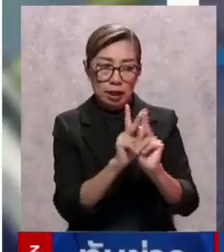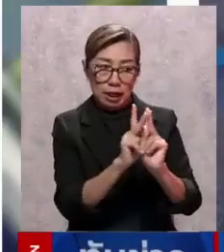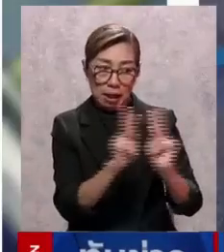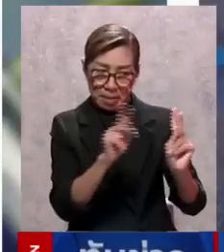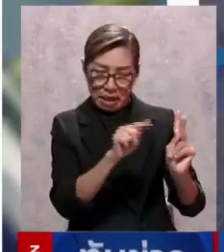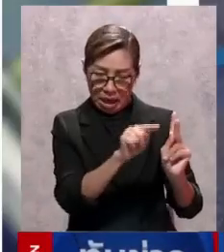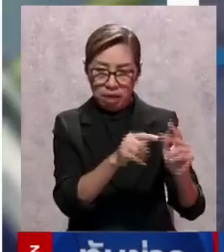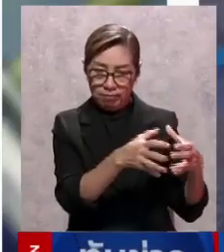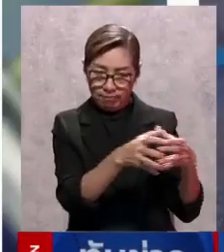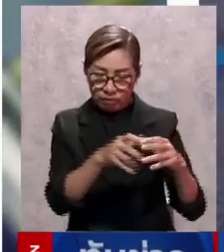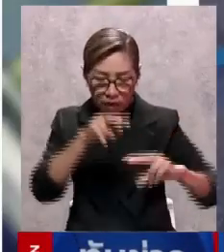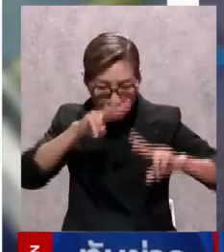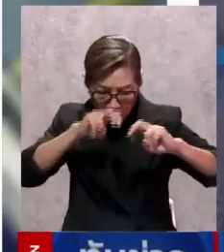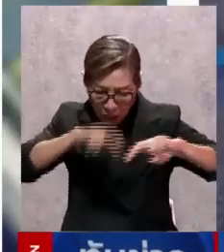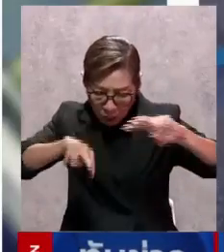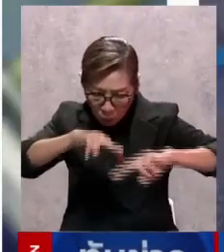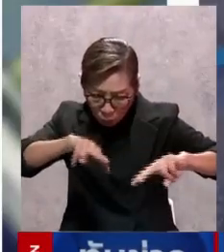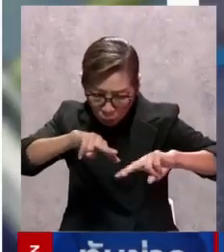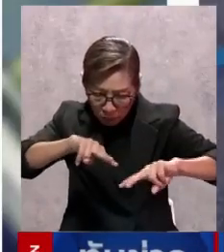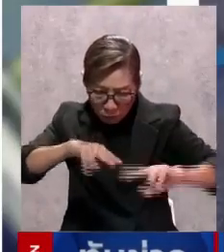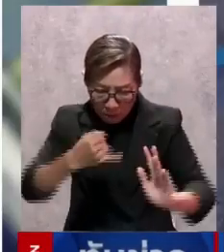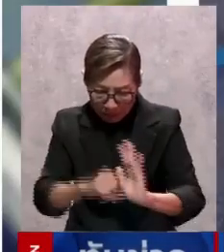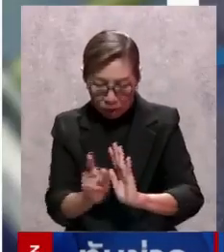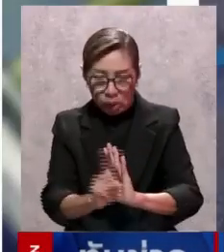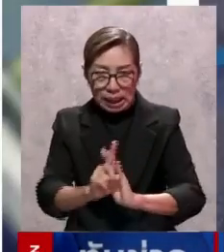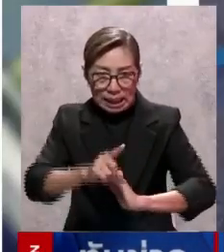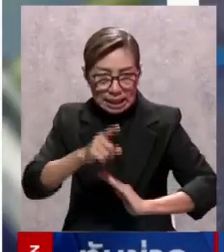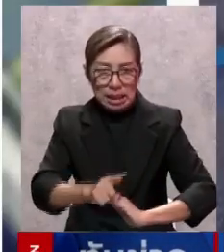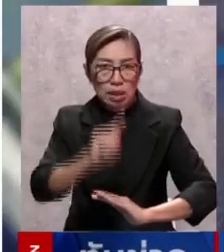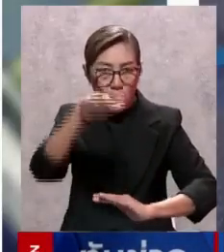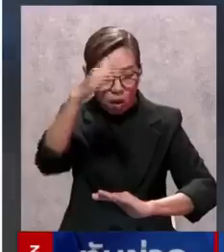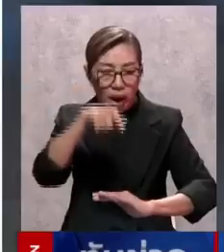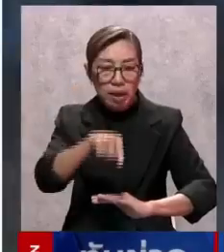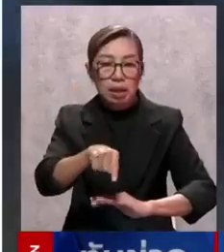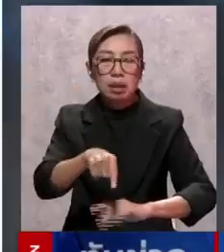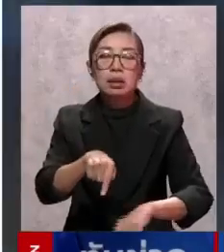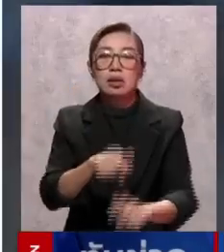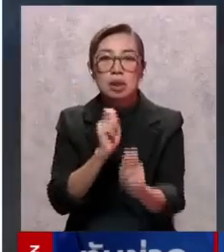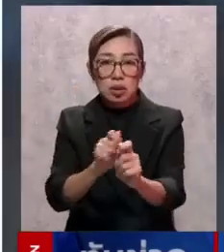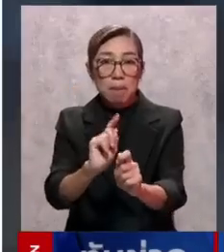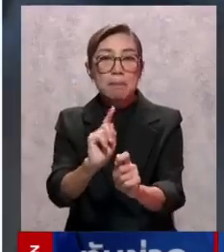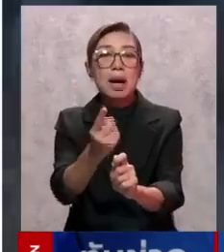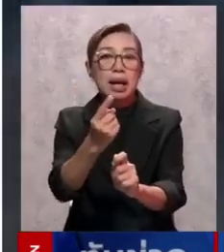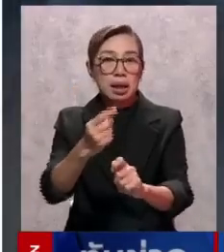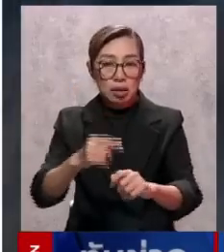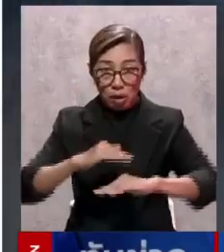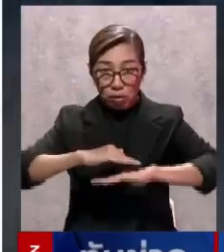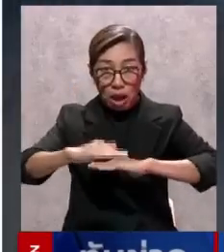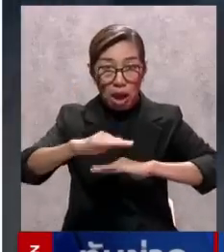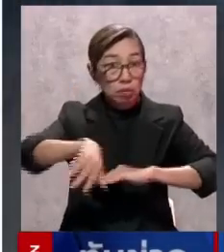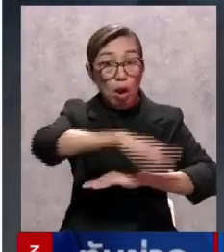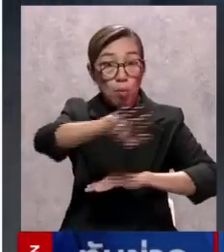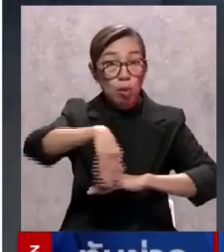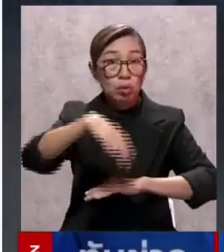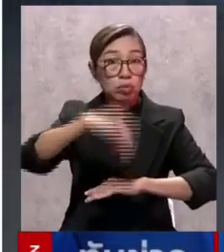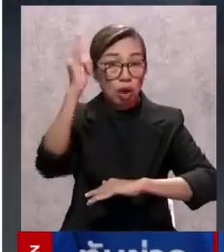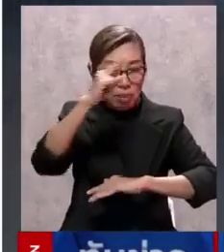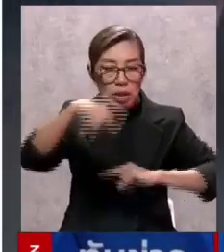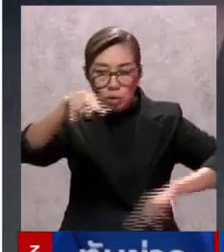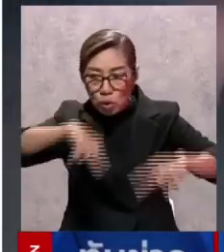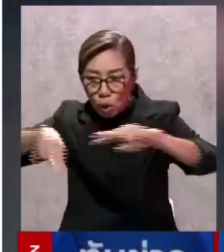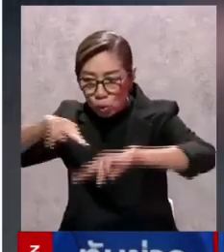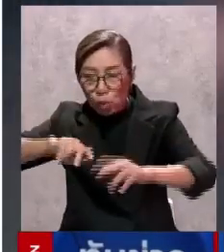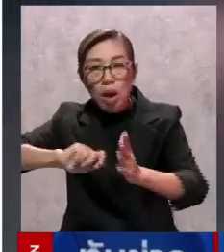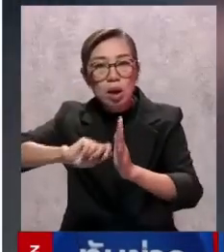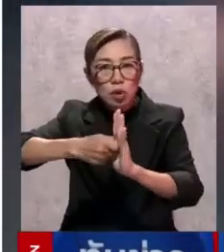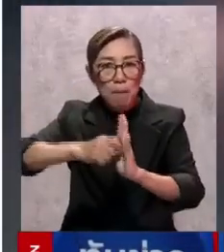ขึ้นมาตรวจสอบหาสาเหตุที่แท้จริงนะคะแล้วก็จะมีการซ่อมบำรุงตรวจสอบทางเลื่อนทั้งหมดด้วยแล้วก็บ